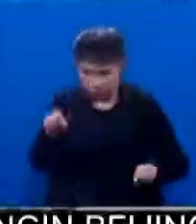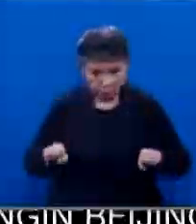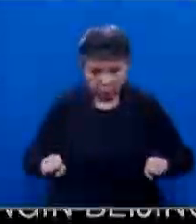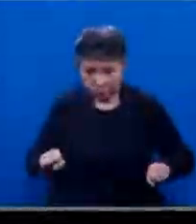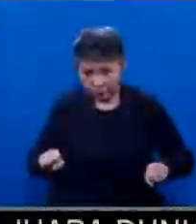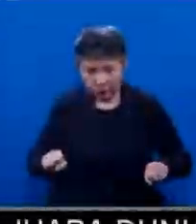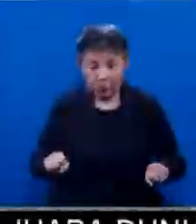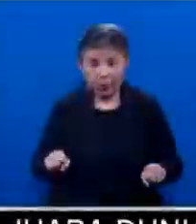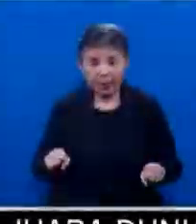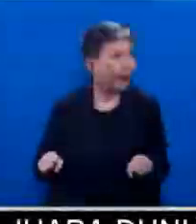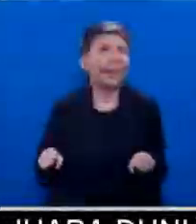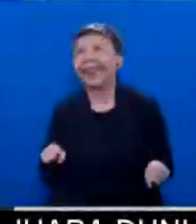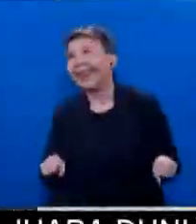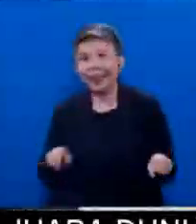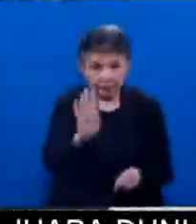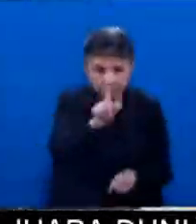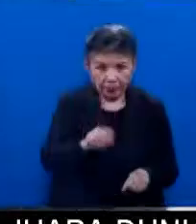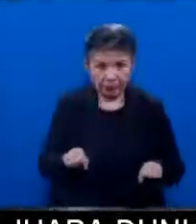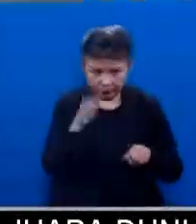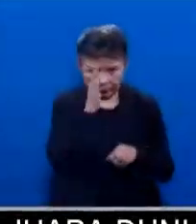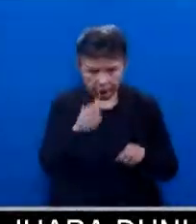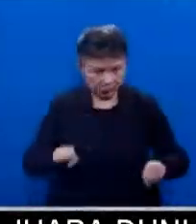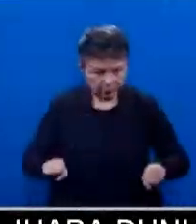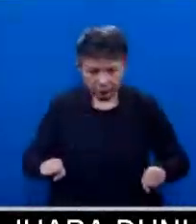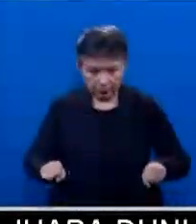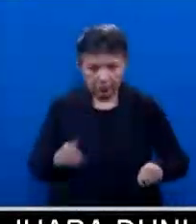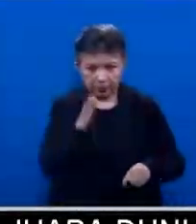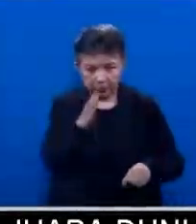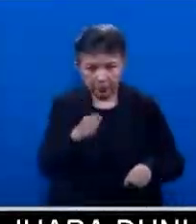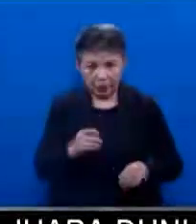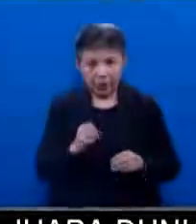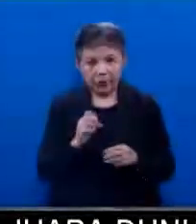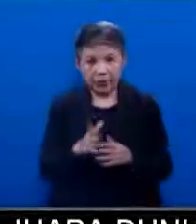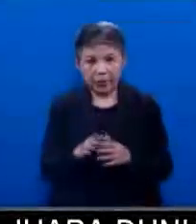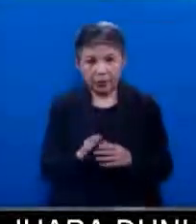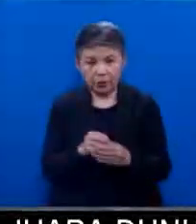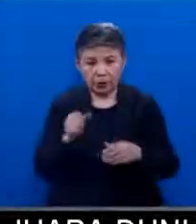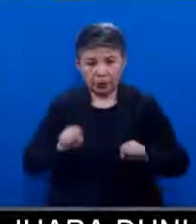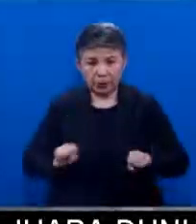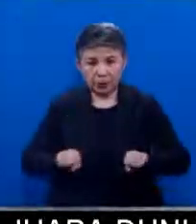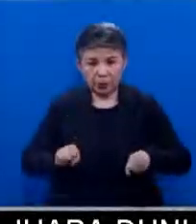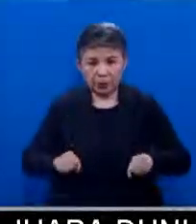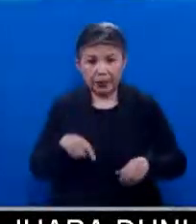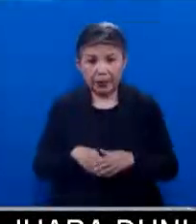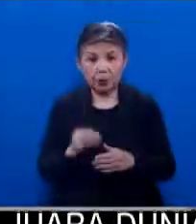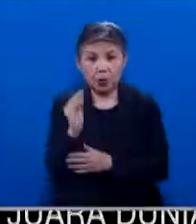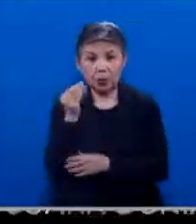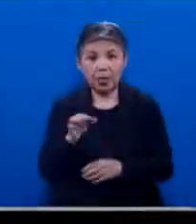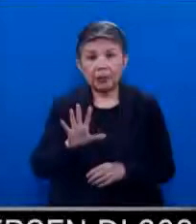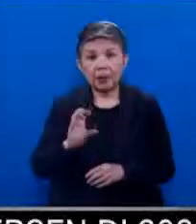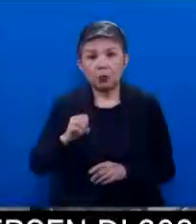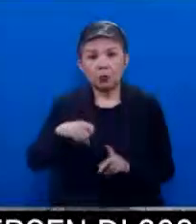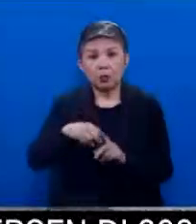sekitarnya. Perhatikan juga kecepatan dan jarak kendaraan di depan. Jarak 2 detik dalam batas kecepatan perkotaan 50 km per